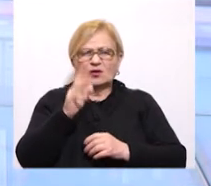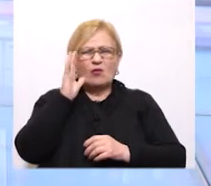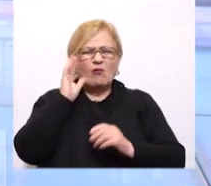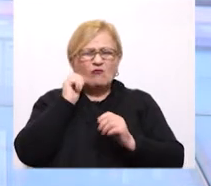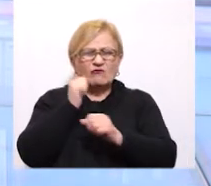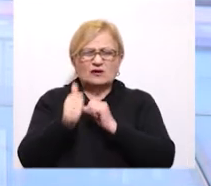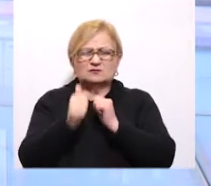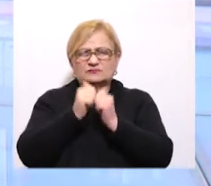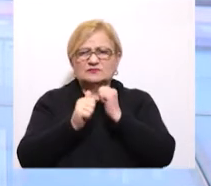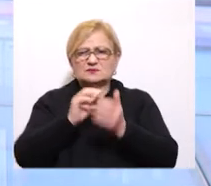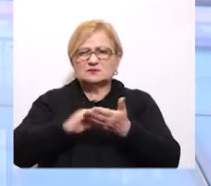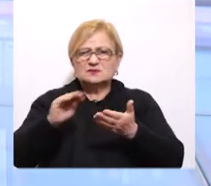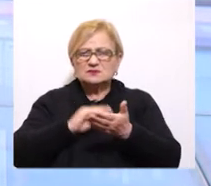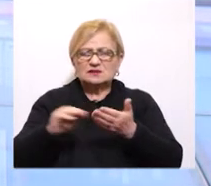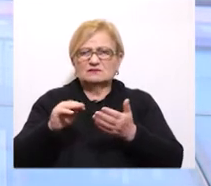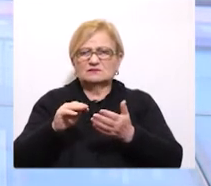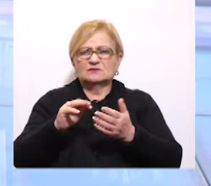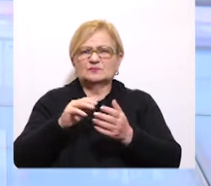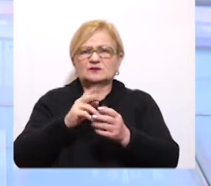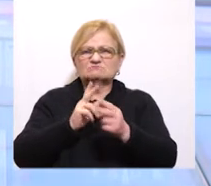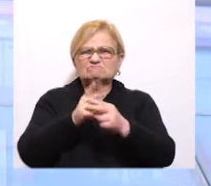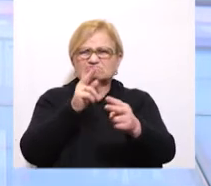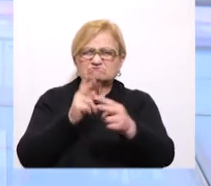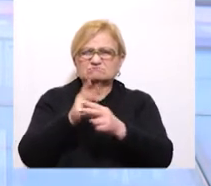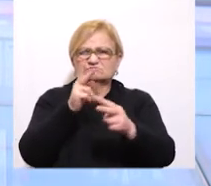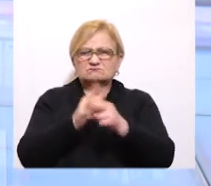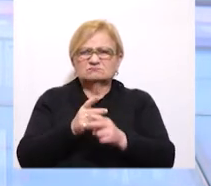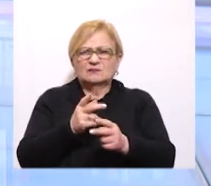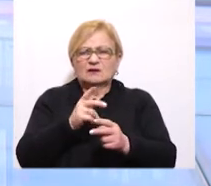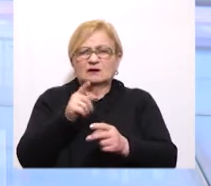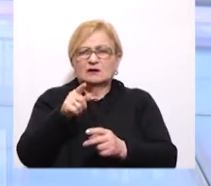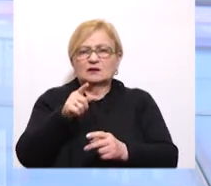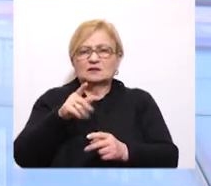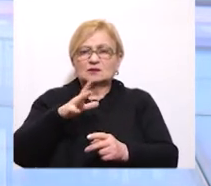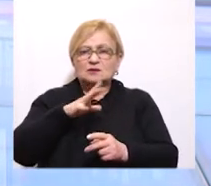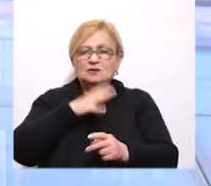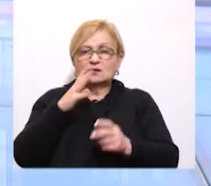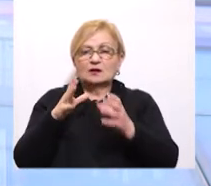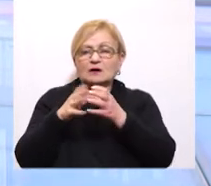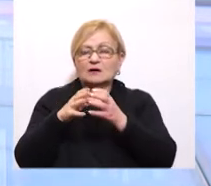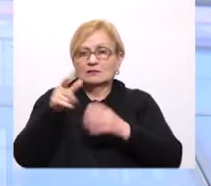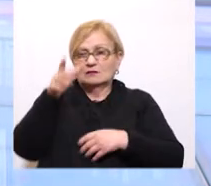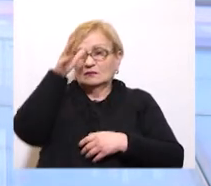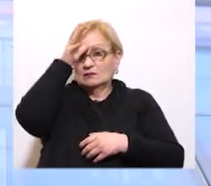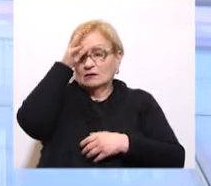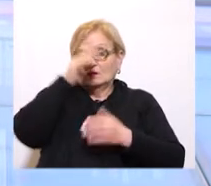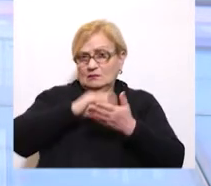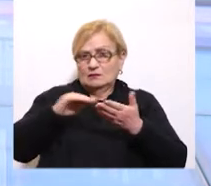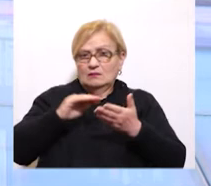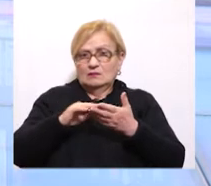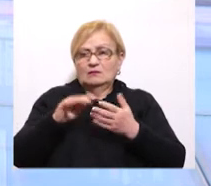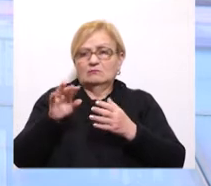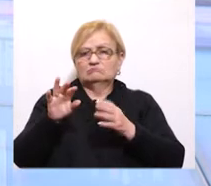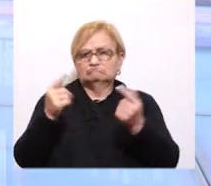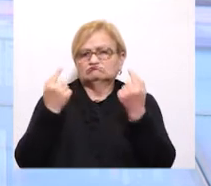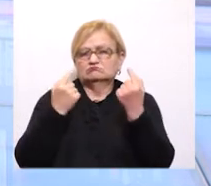დევნიდნენ მწიგნობრები და ფარისეველთა თემი. ესენი იყვნენ განსწავლულთა ელიტა, ანუ